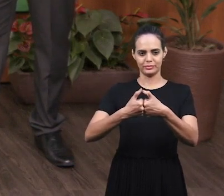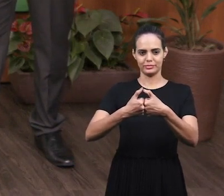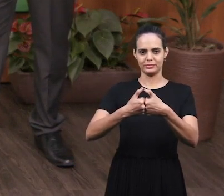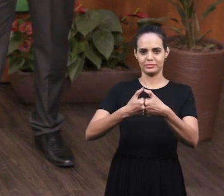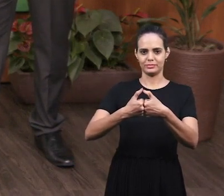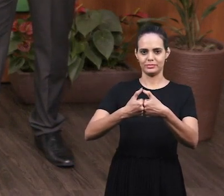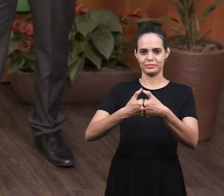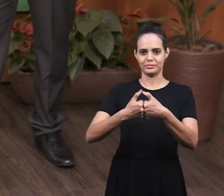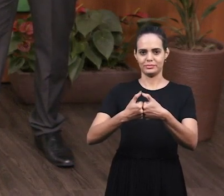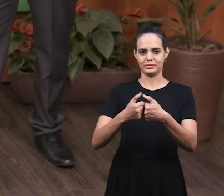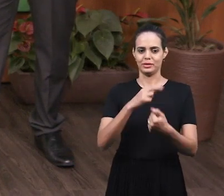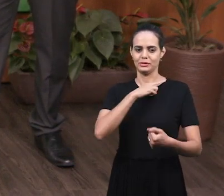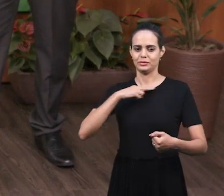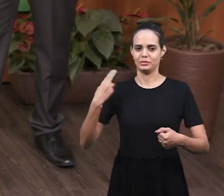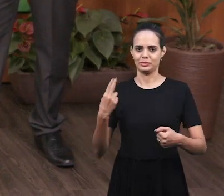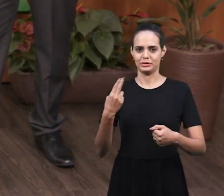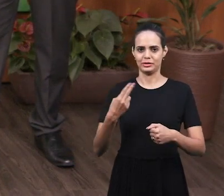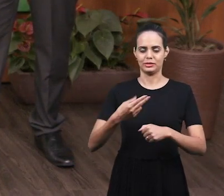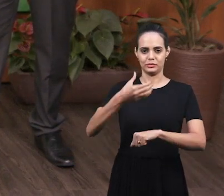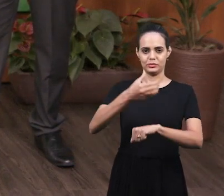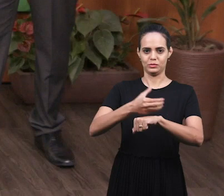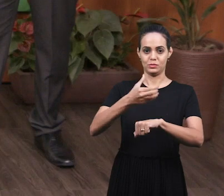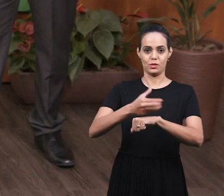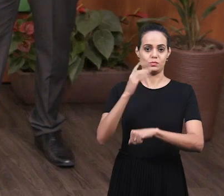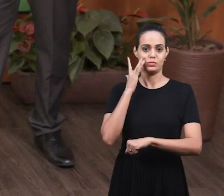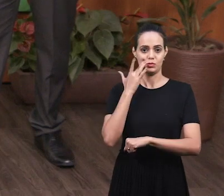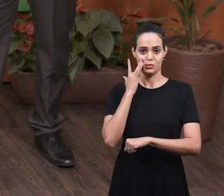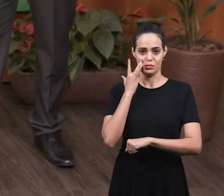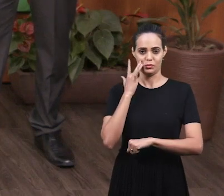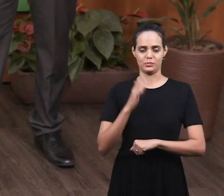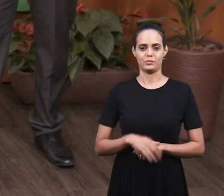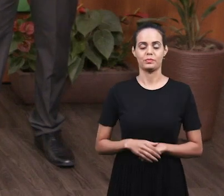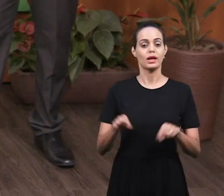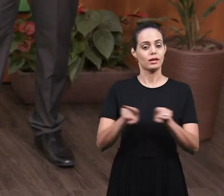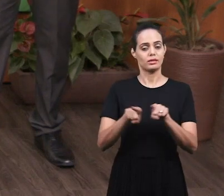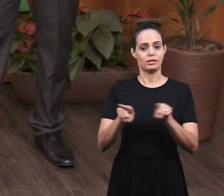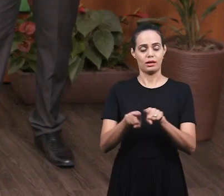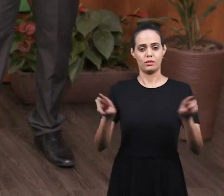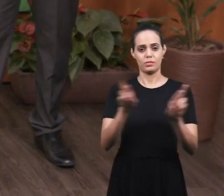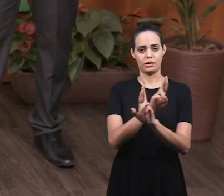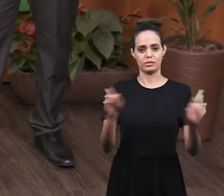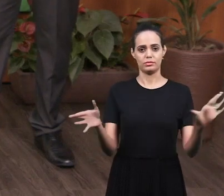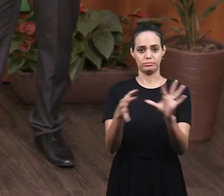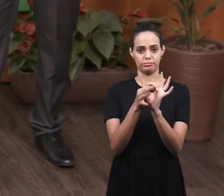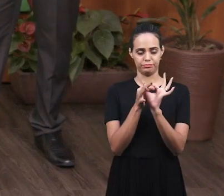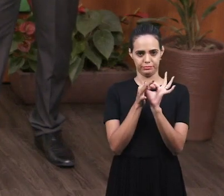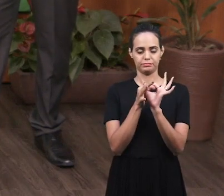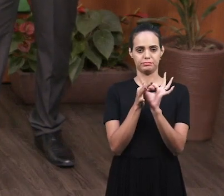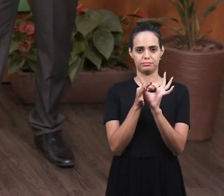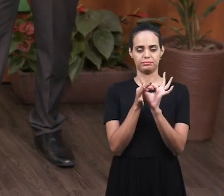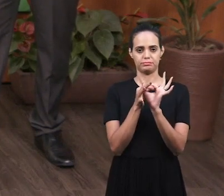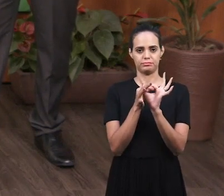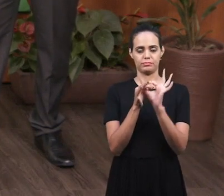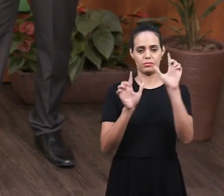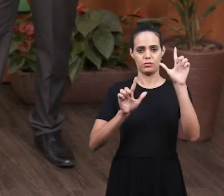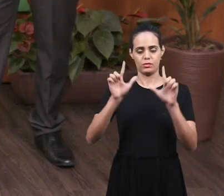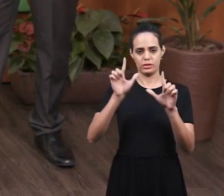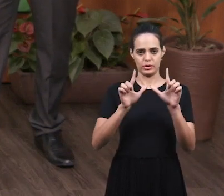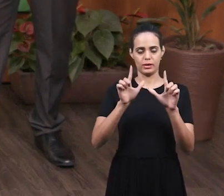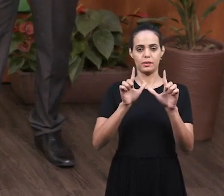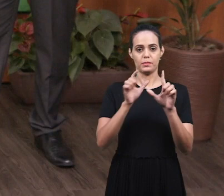Il y a une interaction, le chandelier en or, les leçons du Manaïm et l'école biblique dominicale de l'Église chrétienne